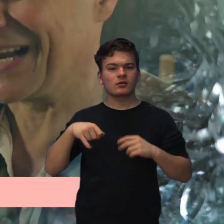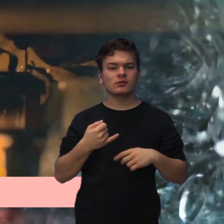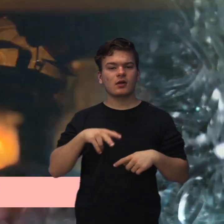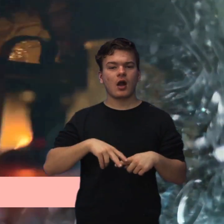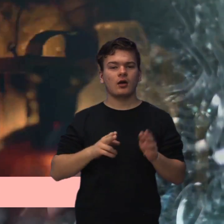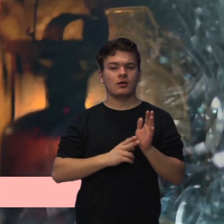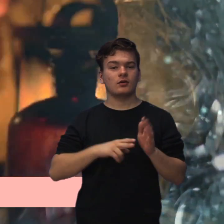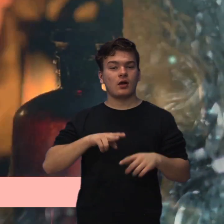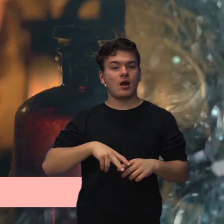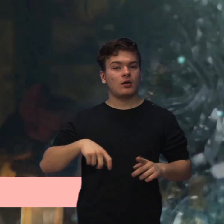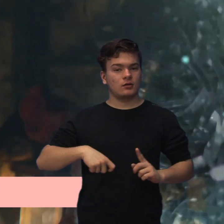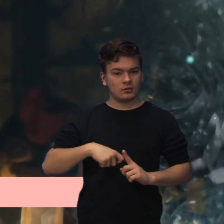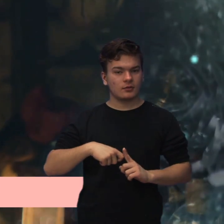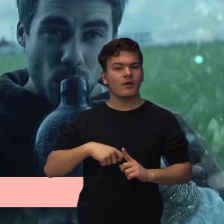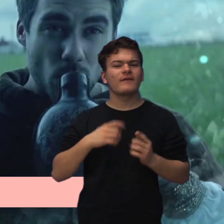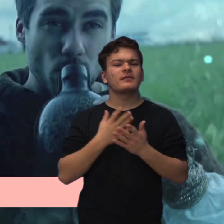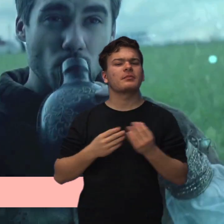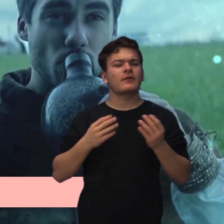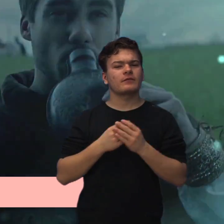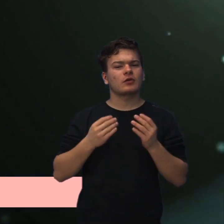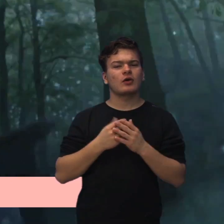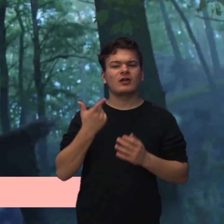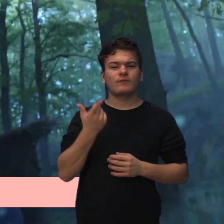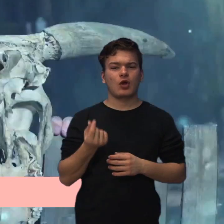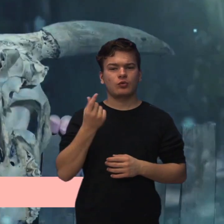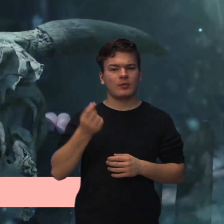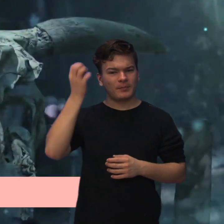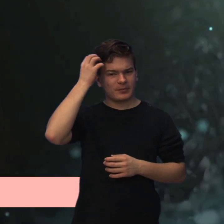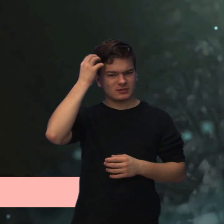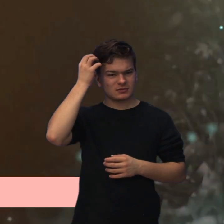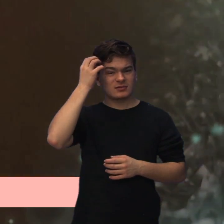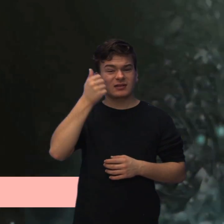bylo ho někde klepnout Elixír zapomnění A nebo ze čarové